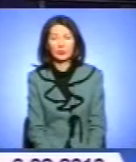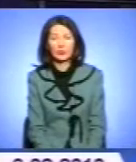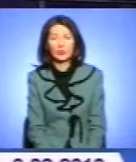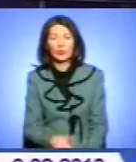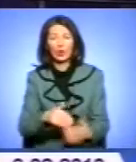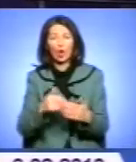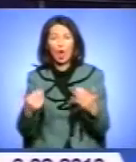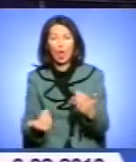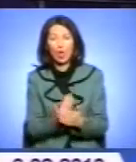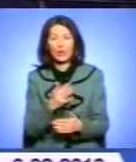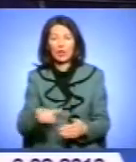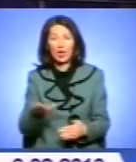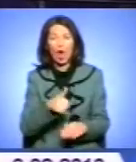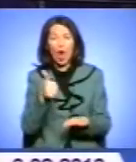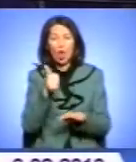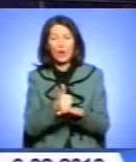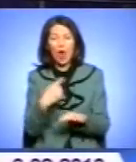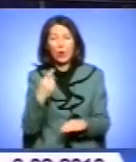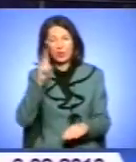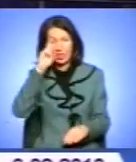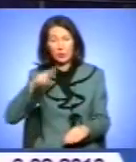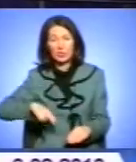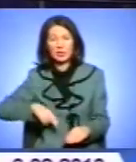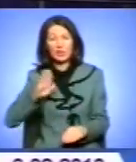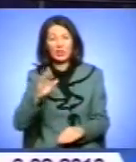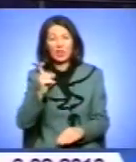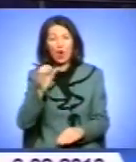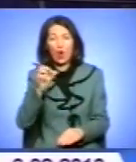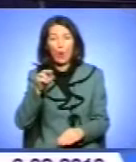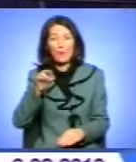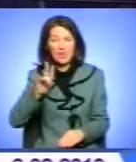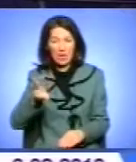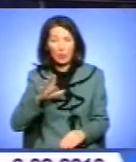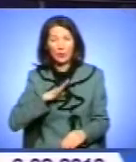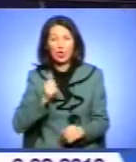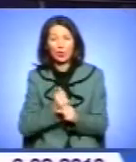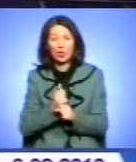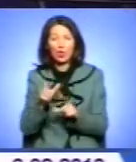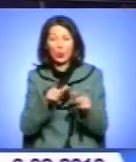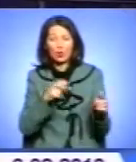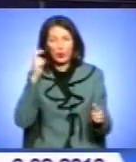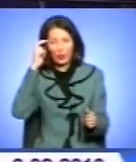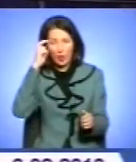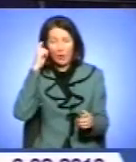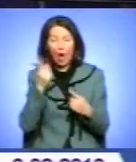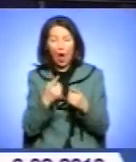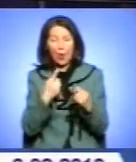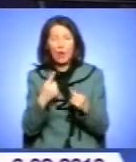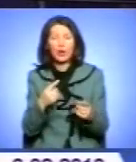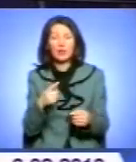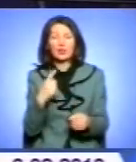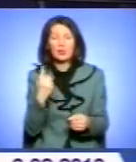До новин краю. Голова облдержадміністрації Валентин Хоптян, перебуваючи із робочою поїздкою у Києві, обговорив із